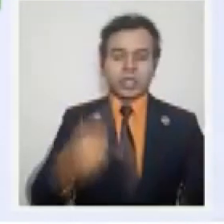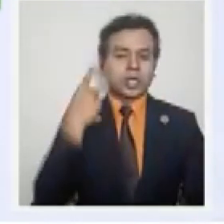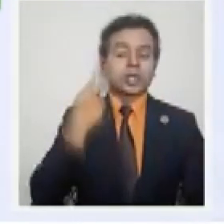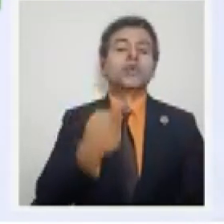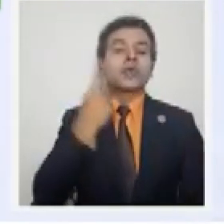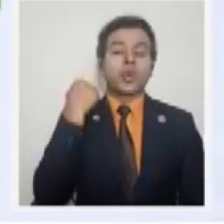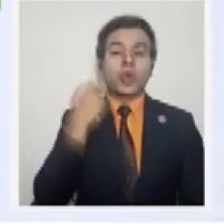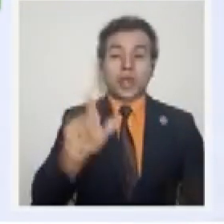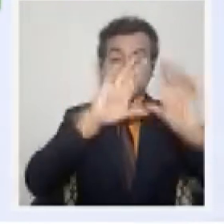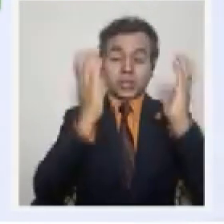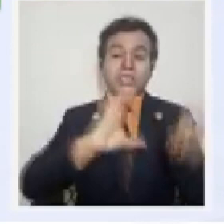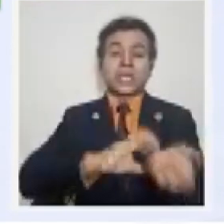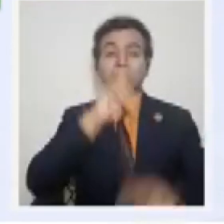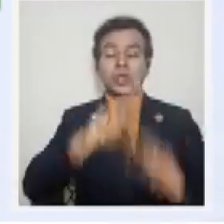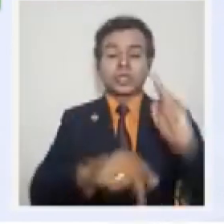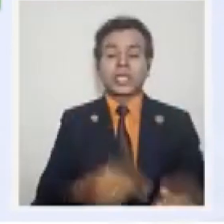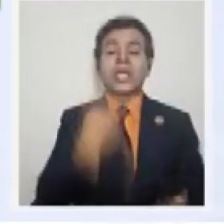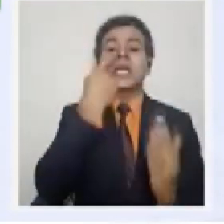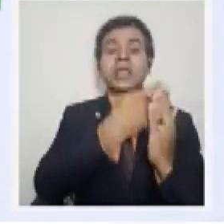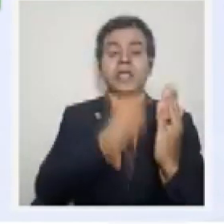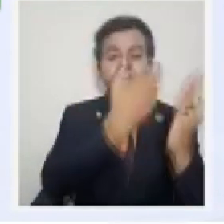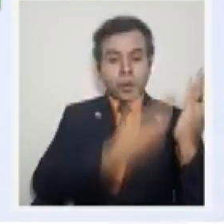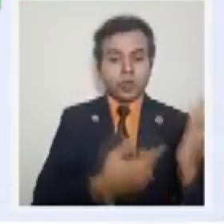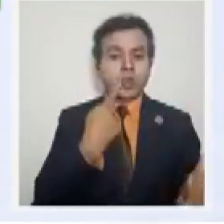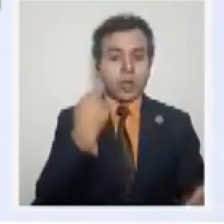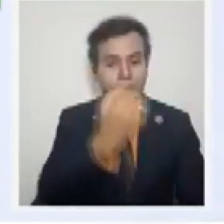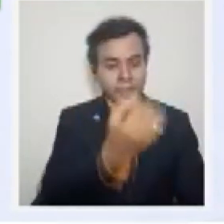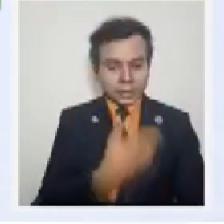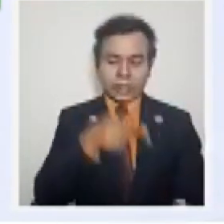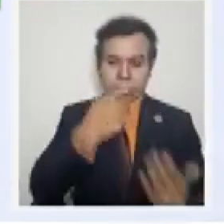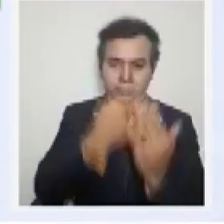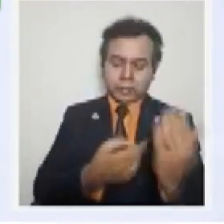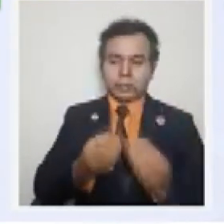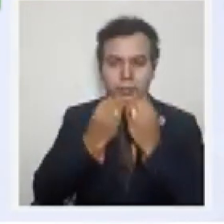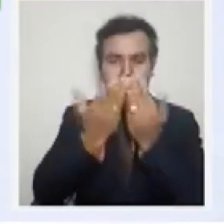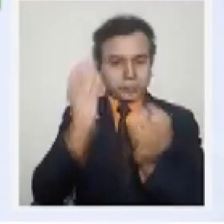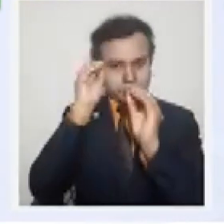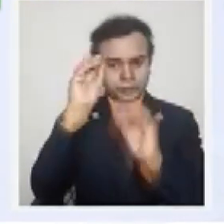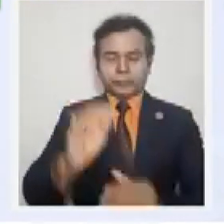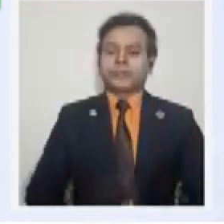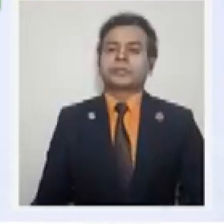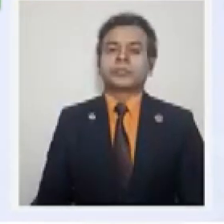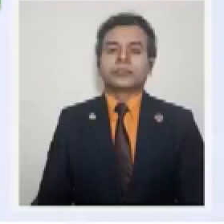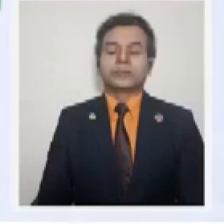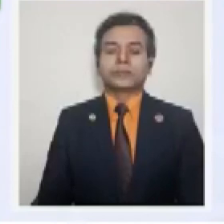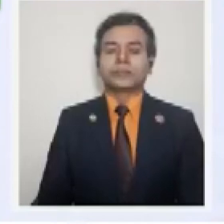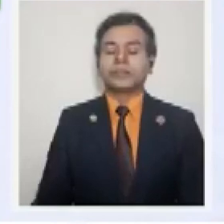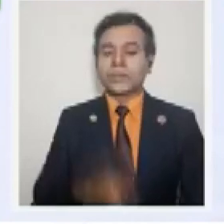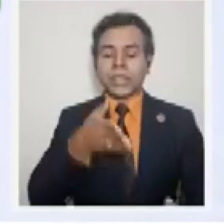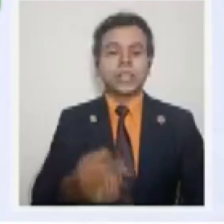3,62,705 জন। দক্ষিণ এশিয়া পরিস্থিতি এবং বিশ্ব পরিস্থিতি আমরা সংগ্রহ করেছি বিশ্ব স্বাস্থ্য সংস্থার সিচুয়েশন